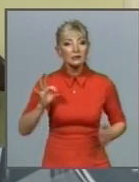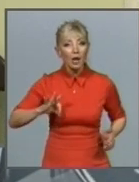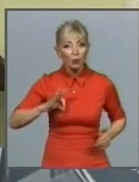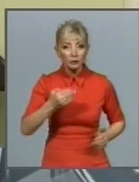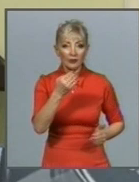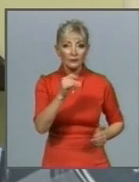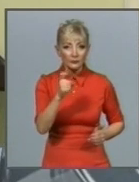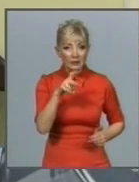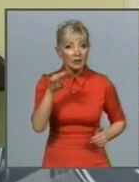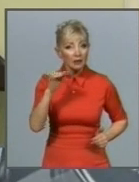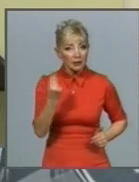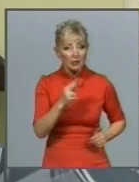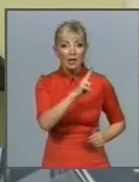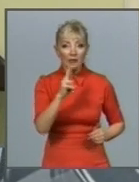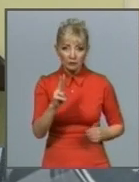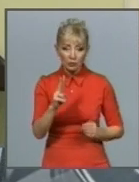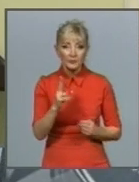фізичних лиц, який займає